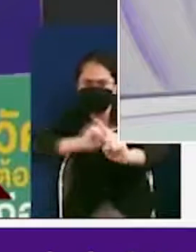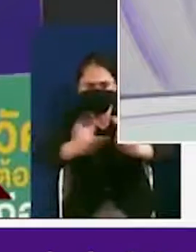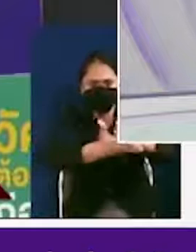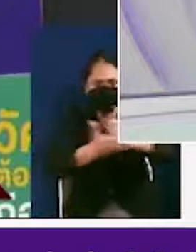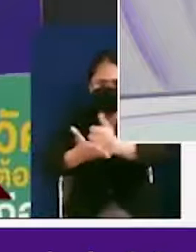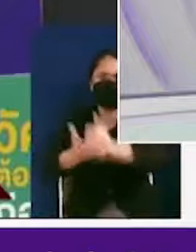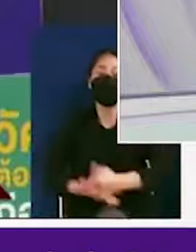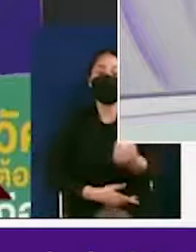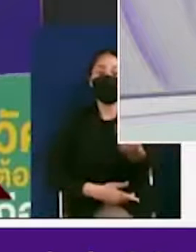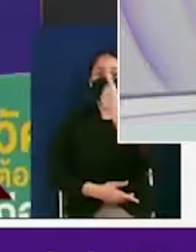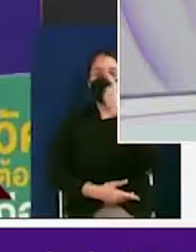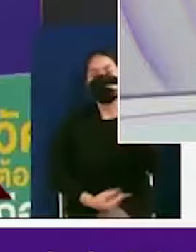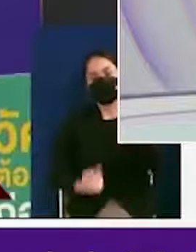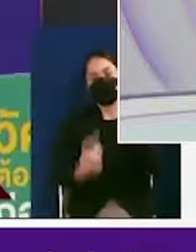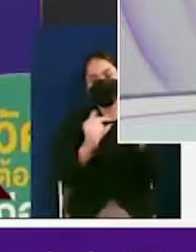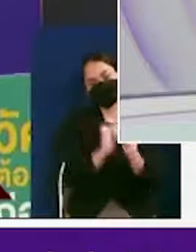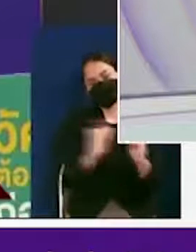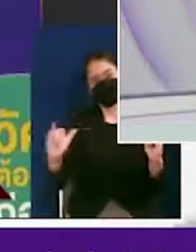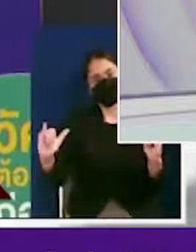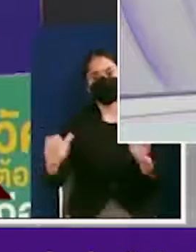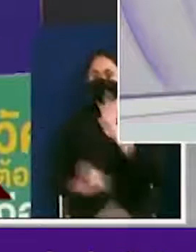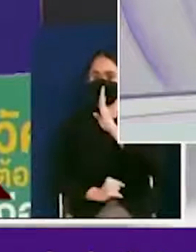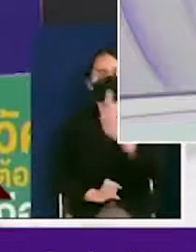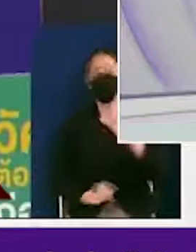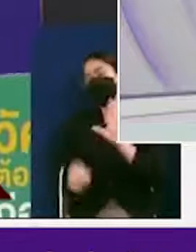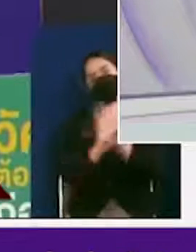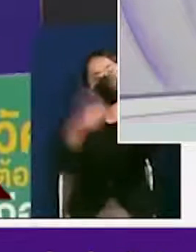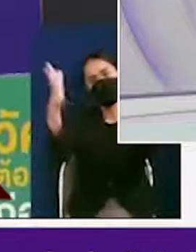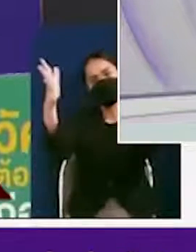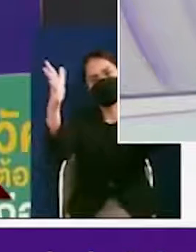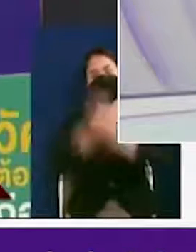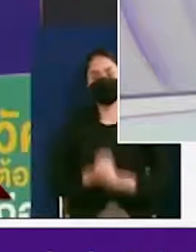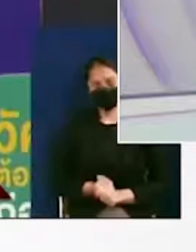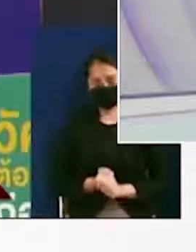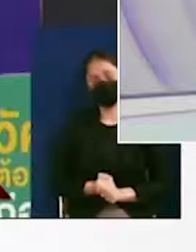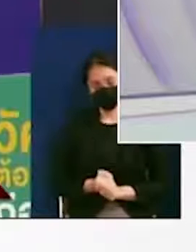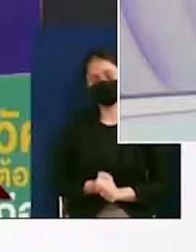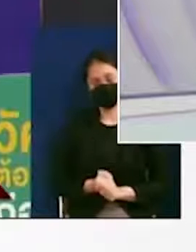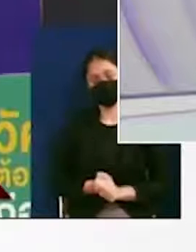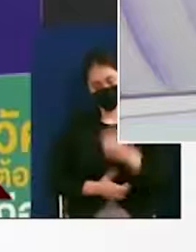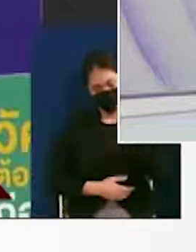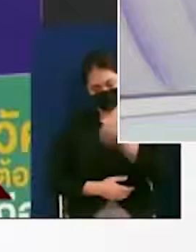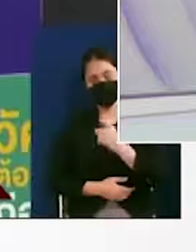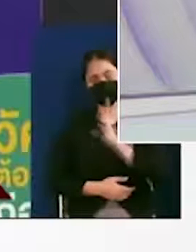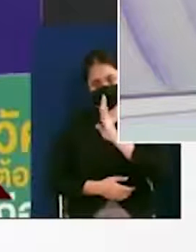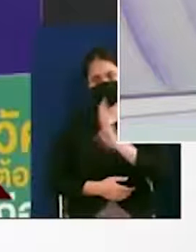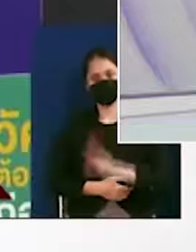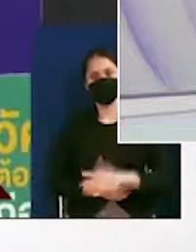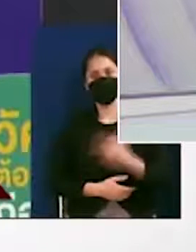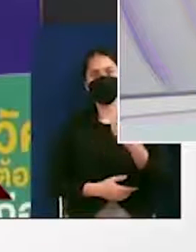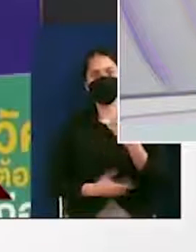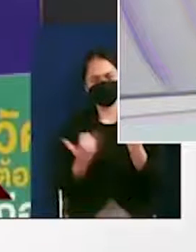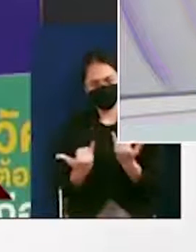ม่เนียนพอไม่เนียนปุ๊บเนี่ยเจ้าหน้าที่ก็จับสังเกตได้เนี่ยนะคะแล้วก็เลยมีการทำการล่อซื้อคุณหมอก็เล่าให้ฟัง